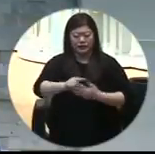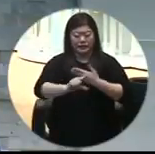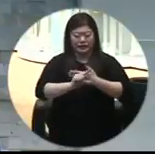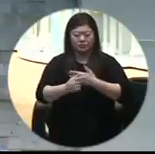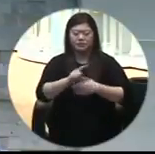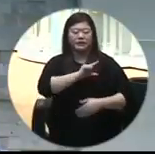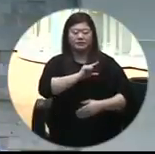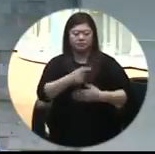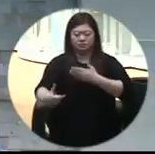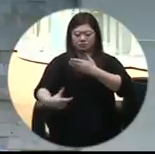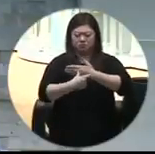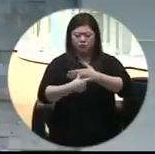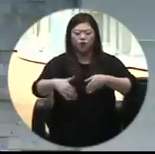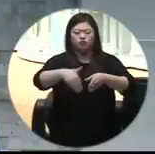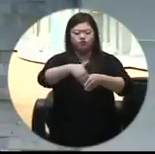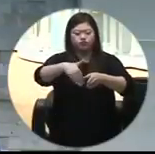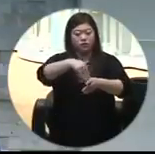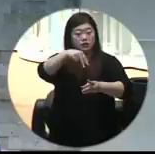수 있도록.